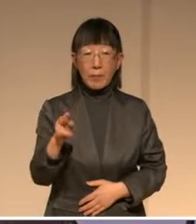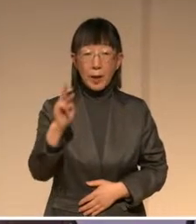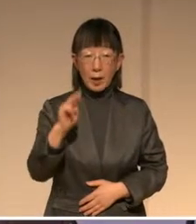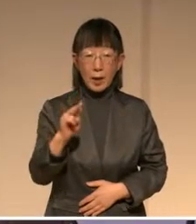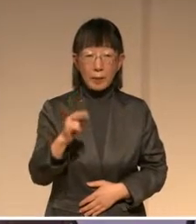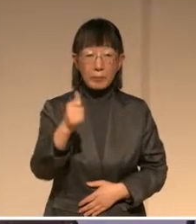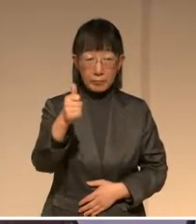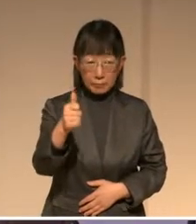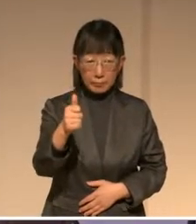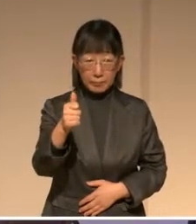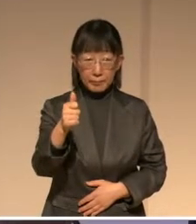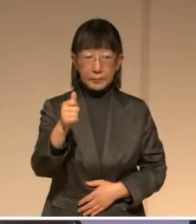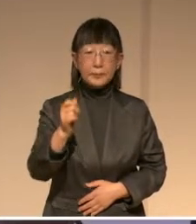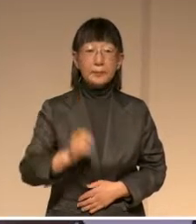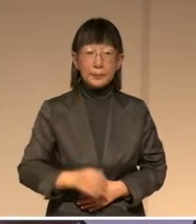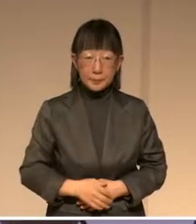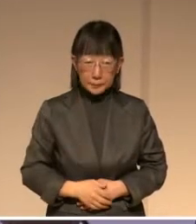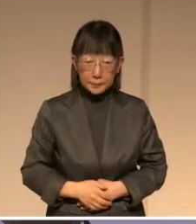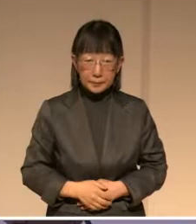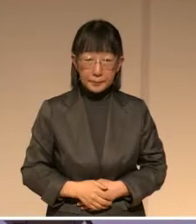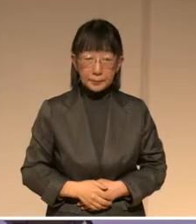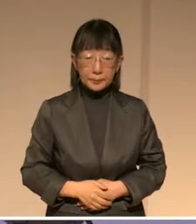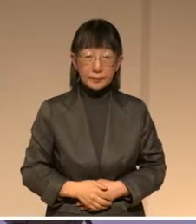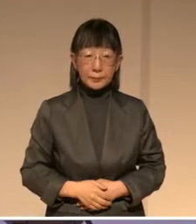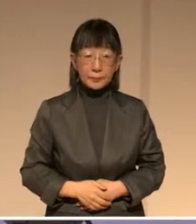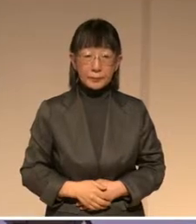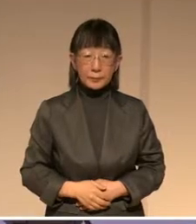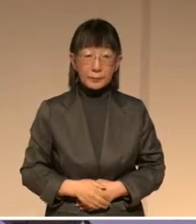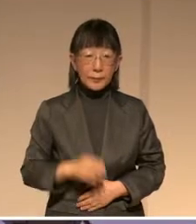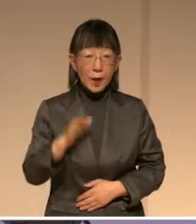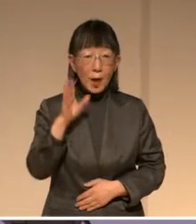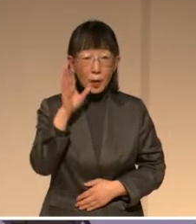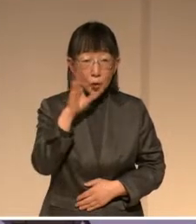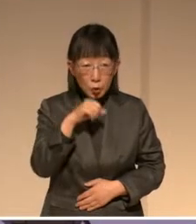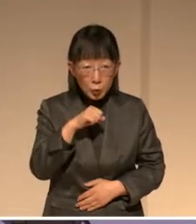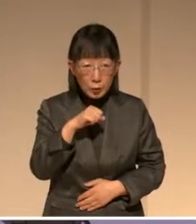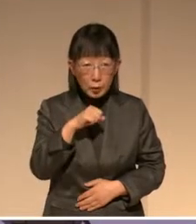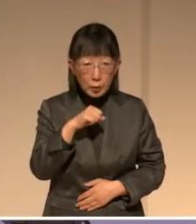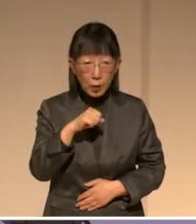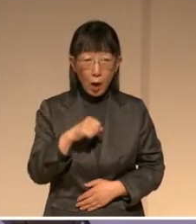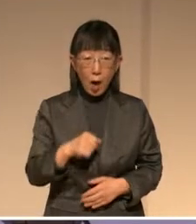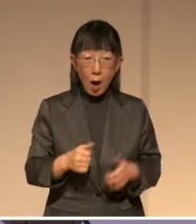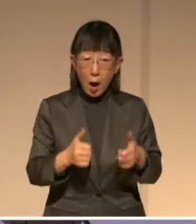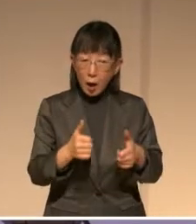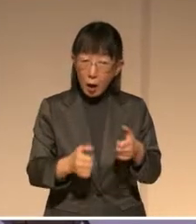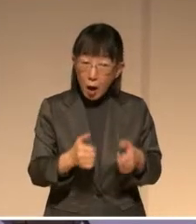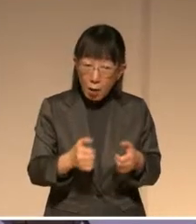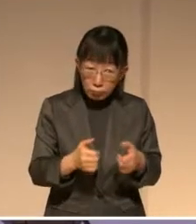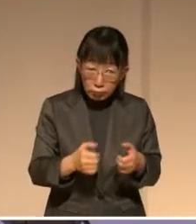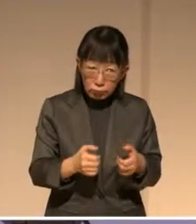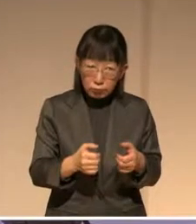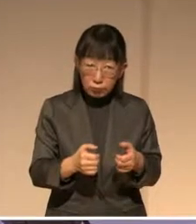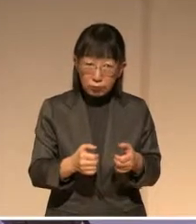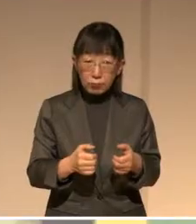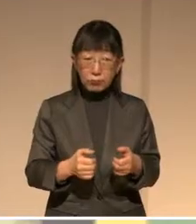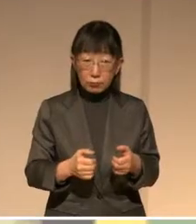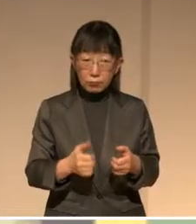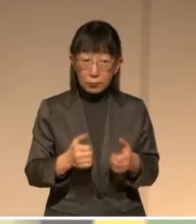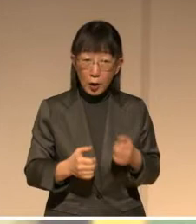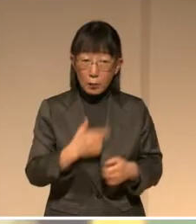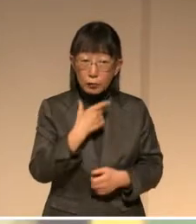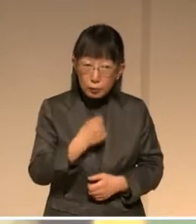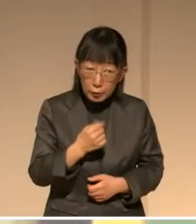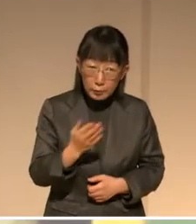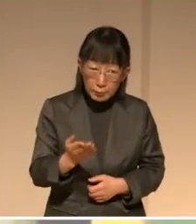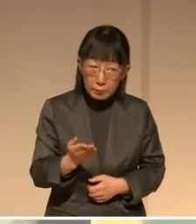a 8趣味がゲーム真ん中の私ねゲーム好きなんですが臼杵